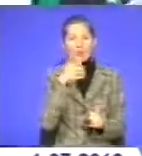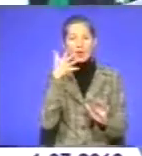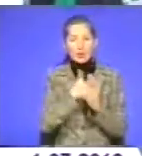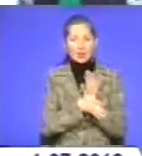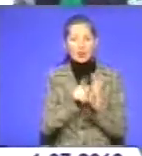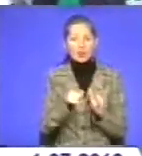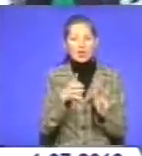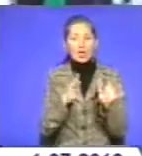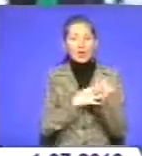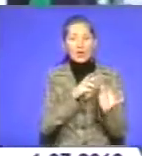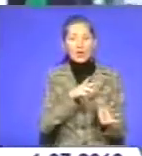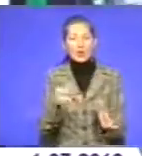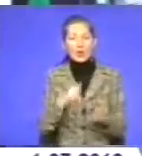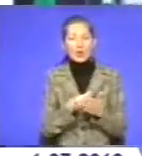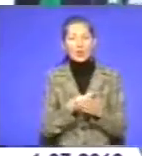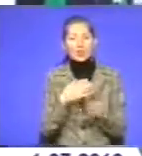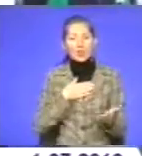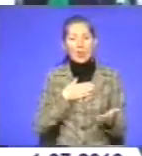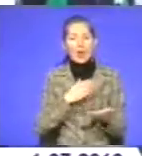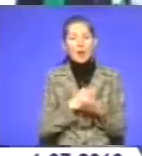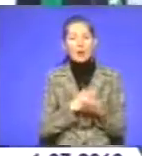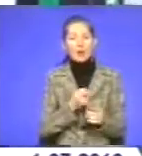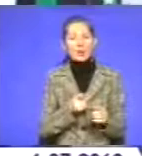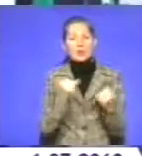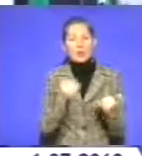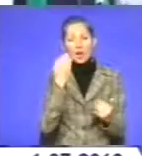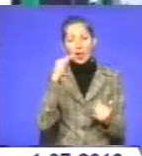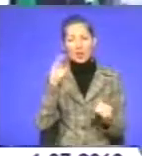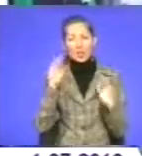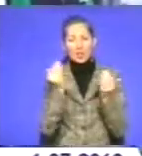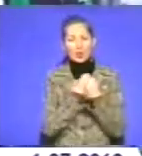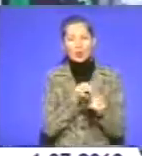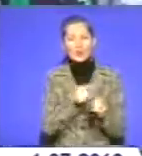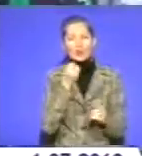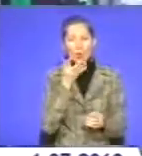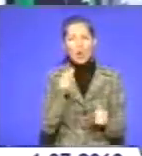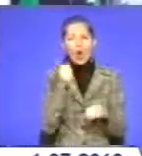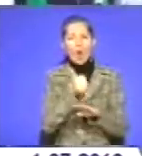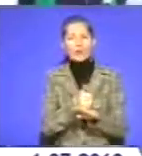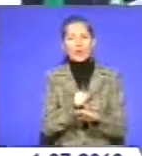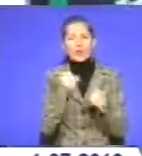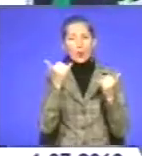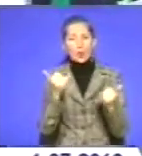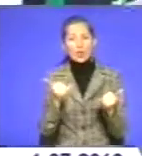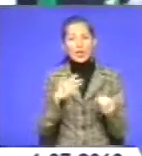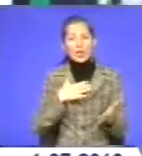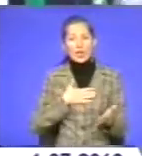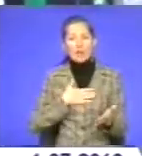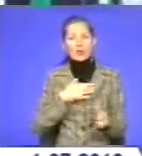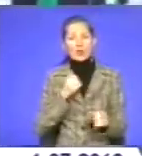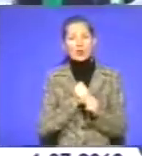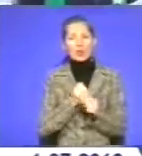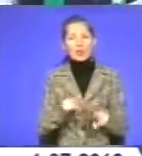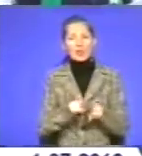туди 9 мільйонів коштів, і ми маємо цей сьогодні красивий стадіон. Це добре. Головне, щоб сьогодні нам зробити